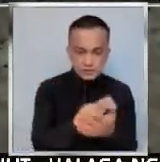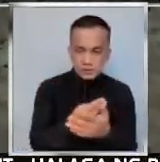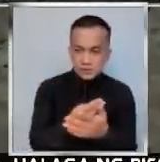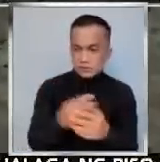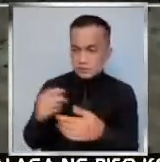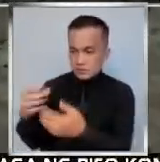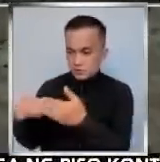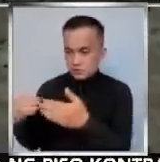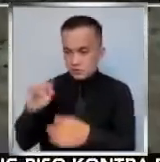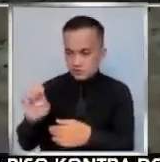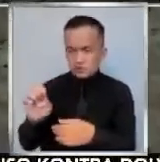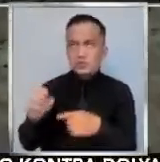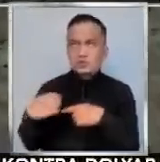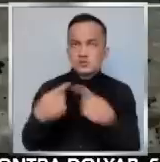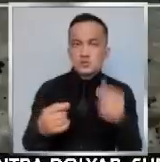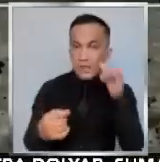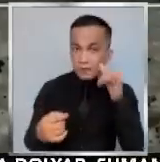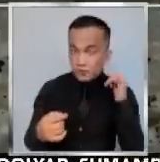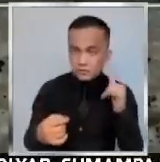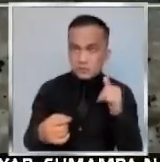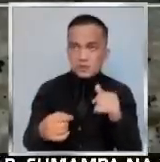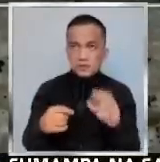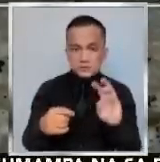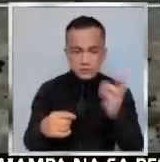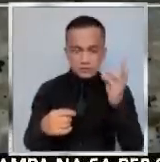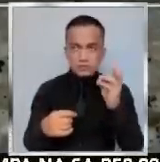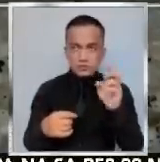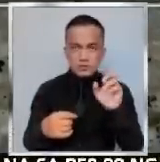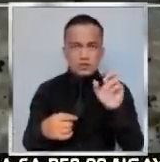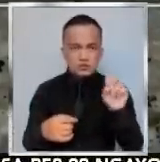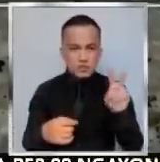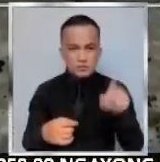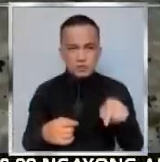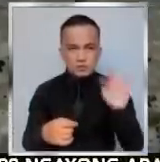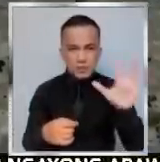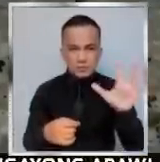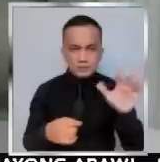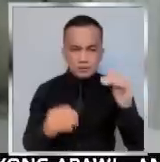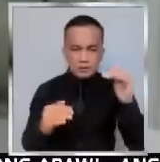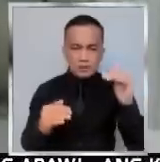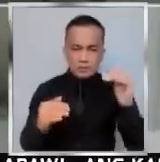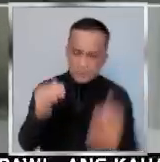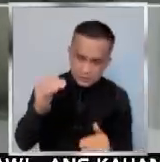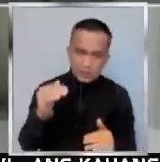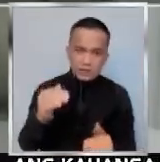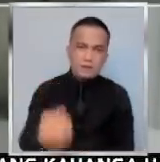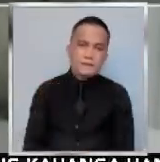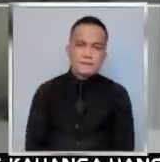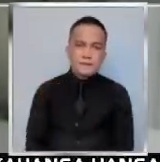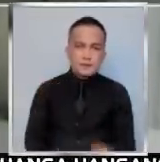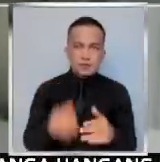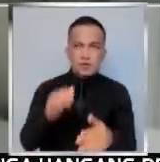June hanggang kahapon, mahigit 6 na piso na o 12.5% ang binagsak nito. Mas malaki ang binagsak ng won sa